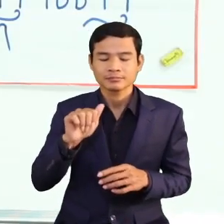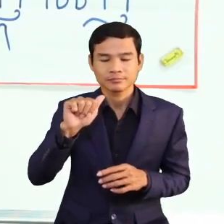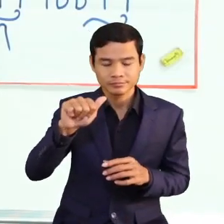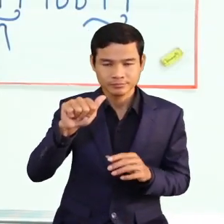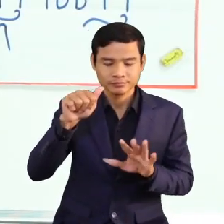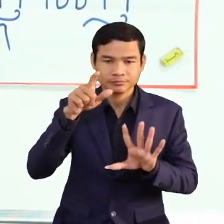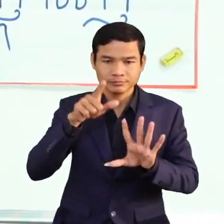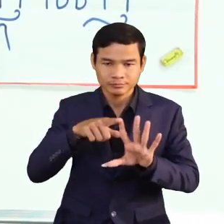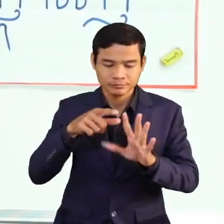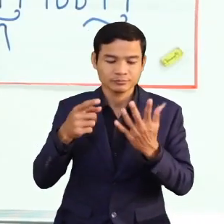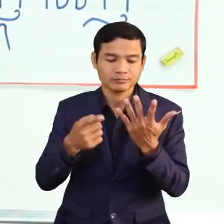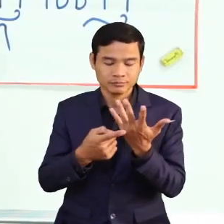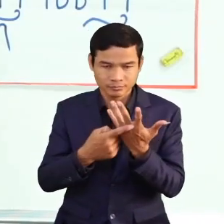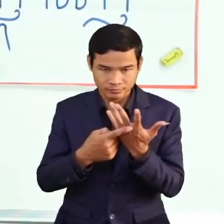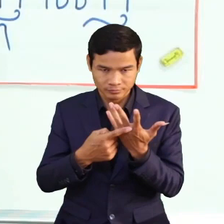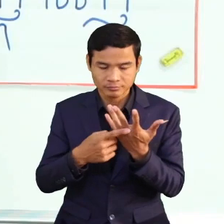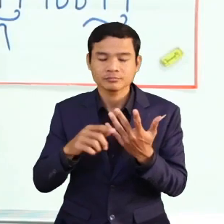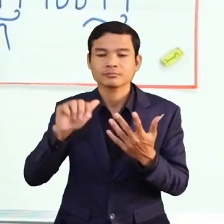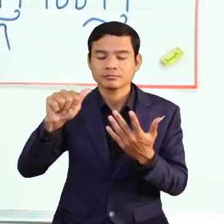2